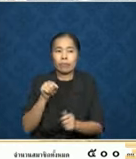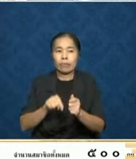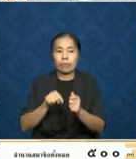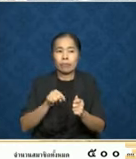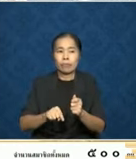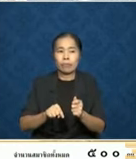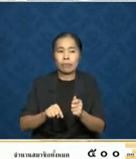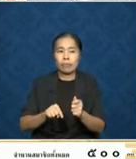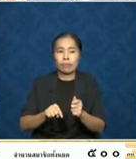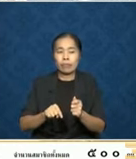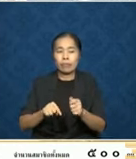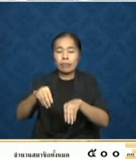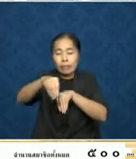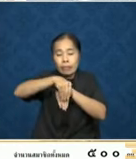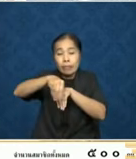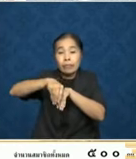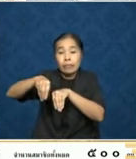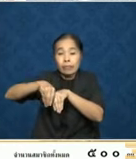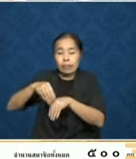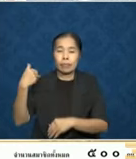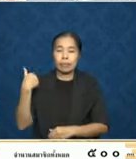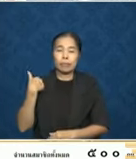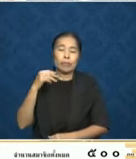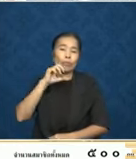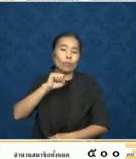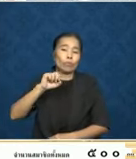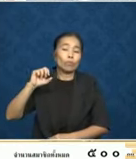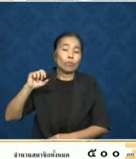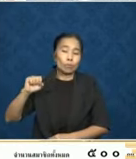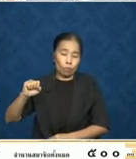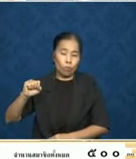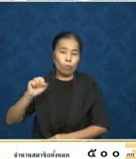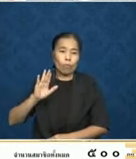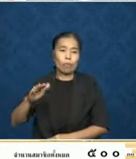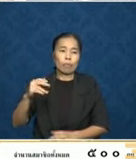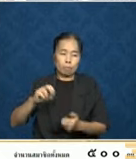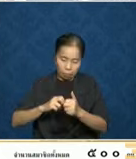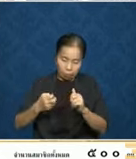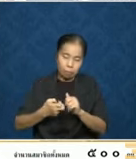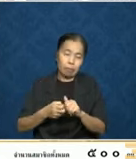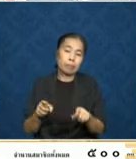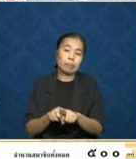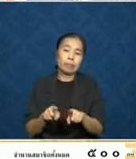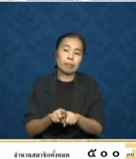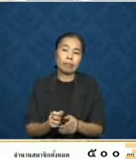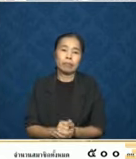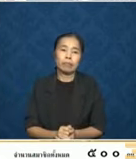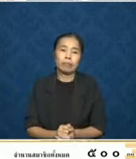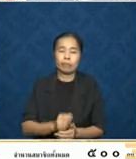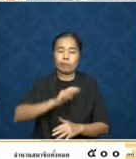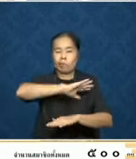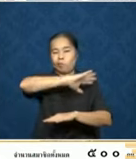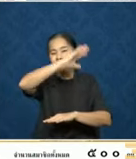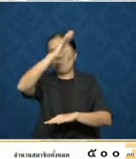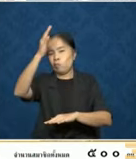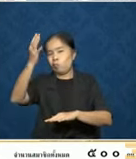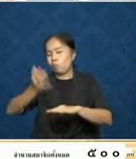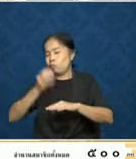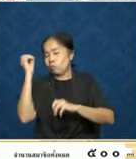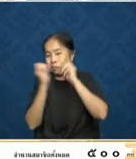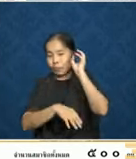ระบือและอำเภอใกล้เคียงนะครับของท่านสสสัพพัญญูศรีไปนะครับก็เกิดปัญหาเช่นเดียวกันนะครับภูเขาขยะนะครับแล้วก็เ